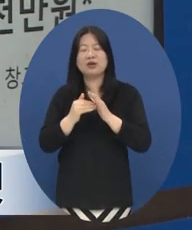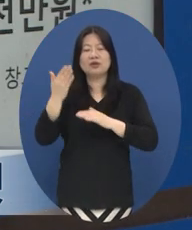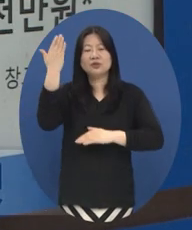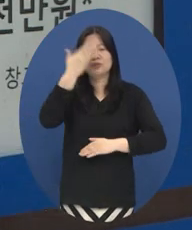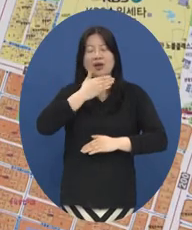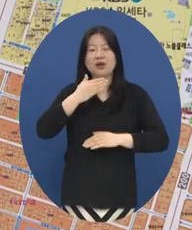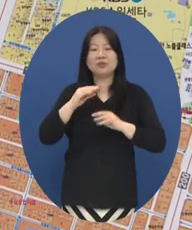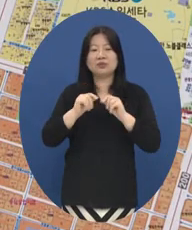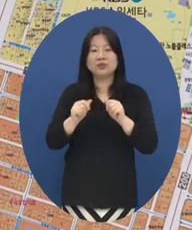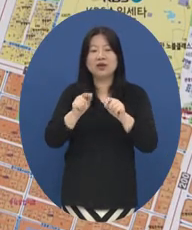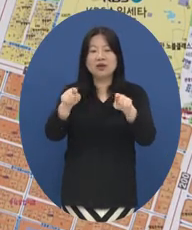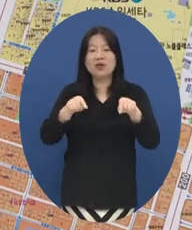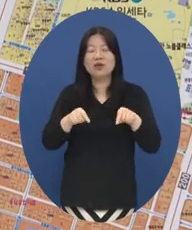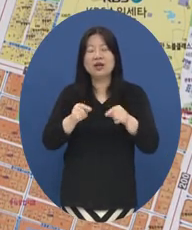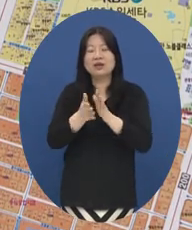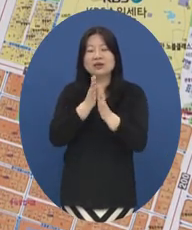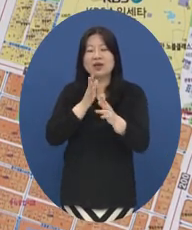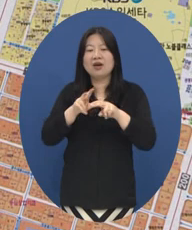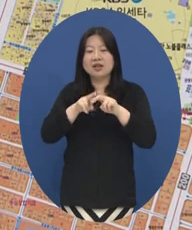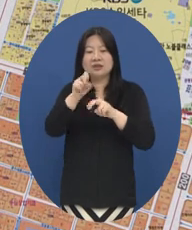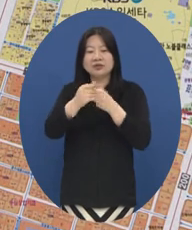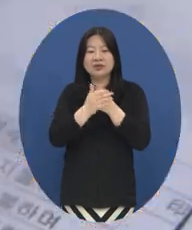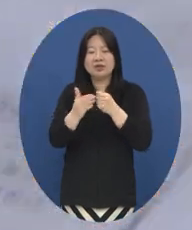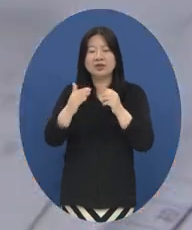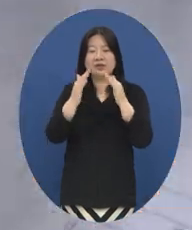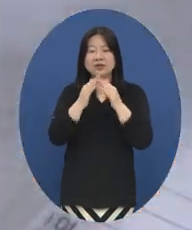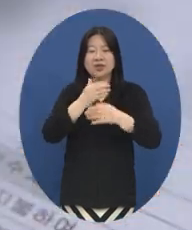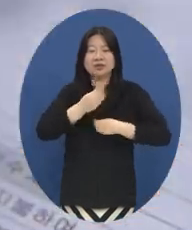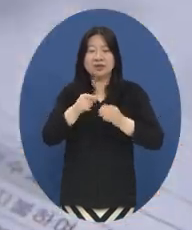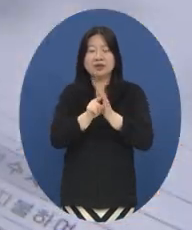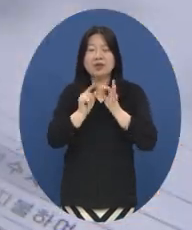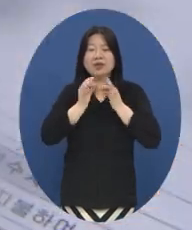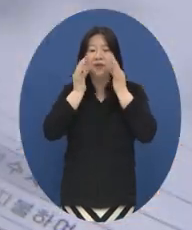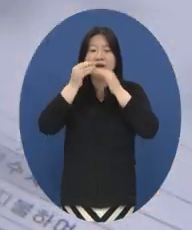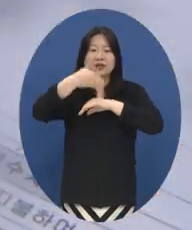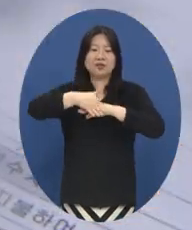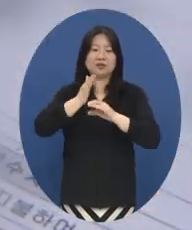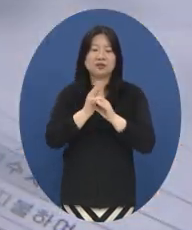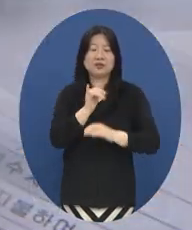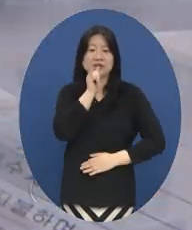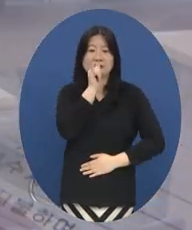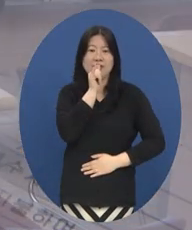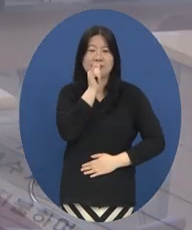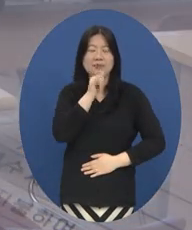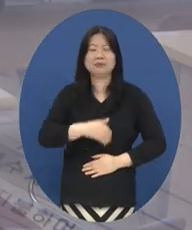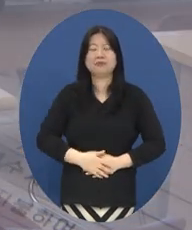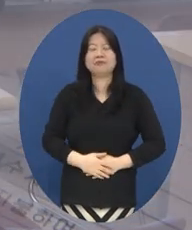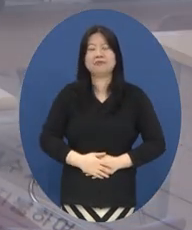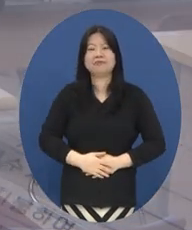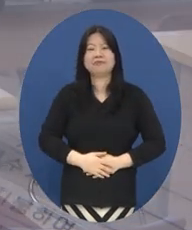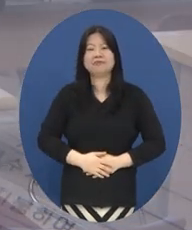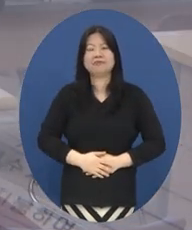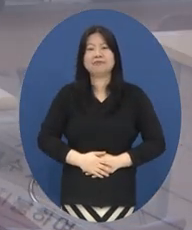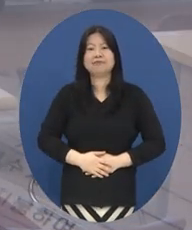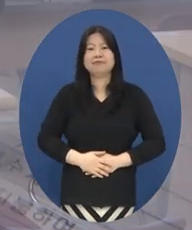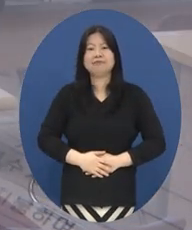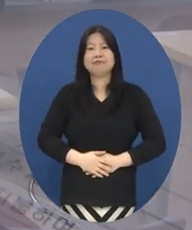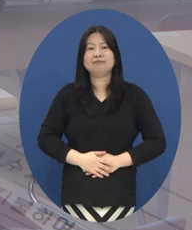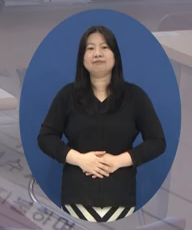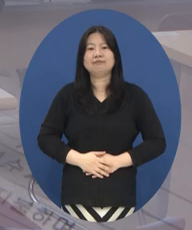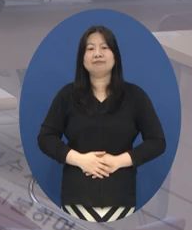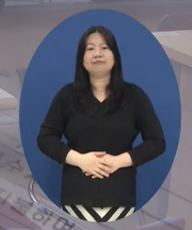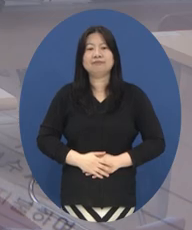확립해 도민을 주거안정을 위해 최선을 다 할 방침입니다 경기 주 tv 조이 점입니다